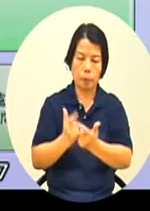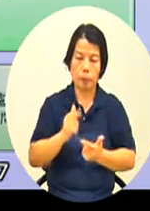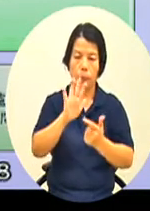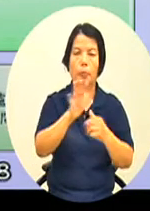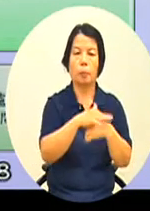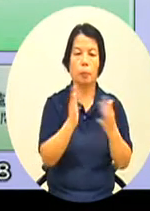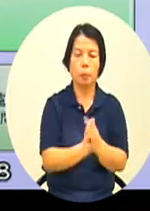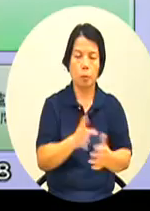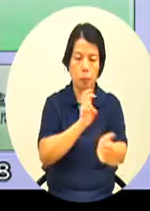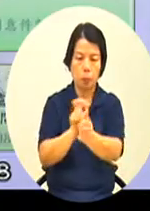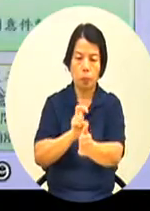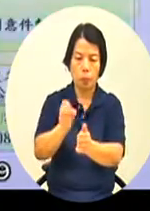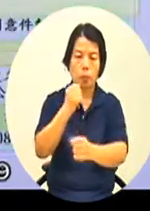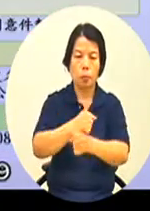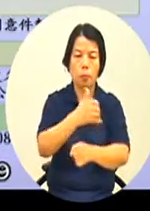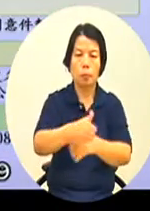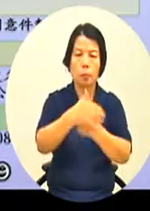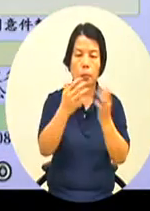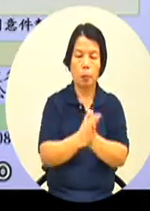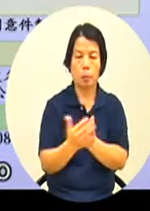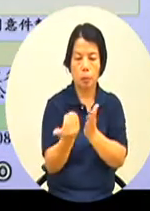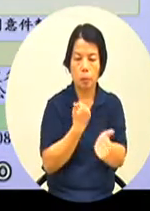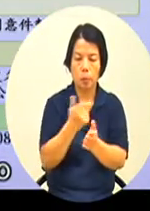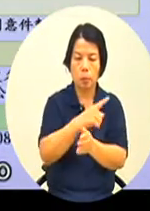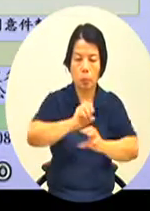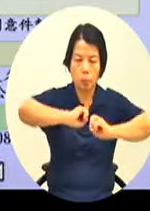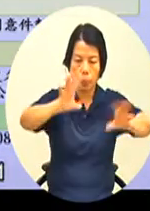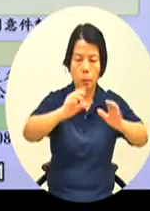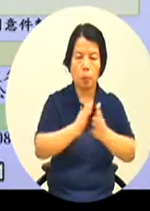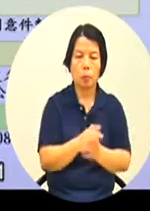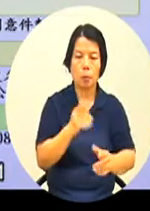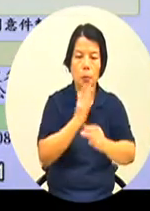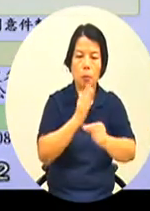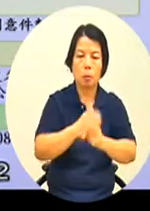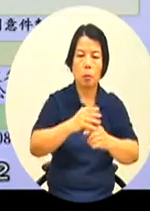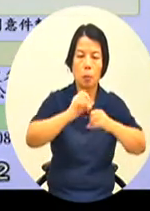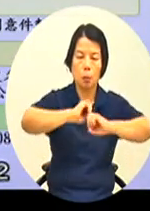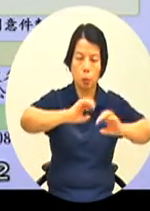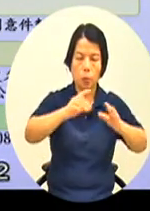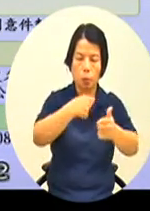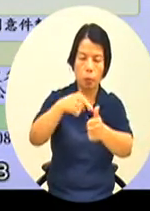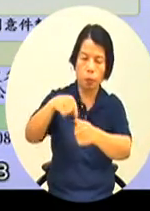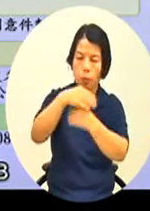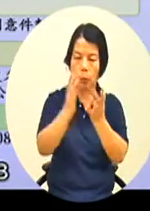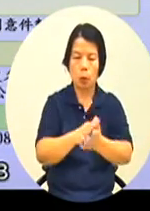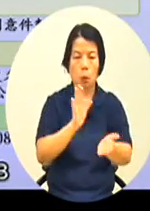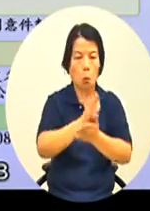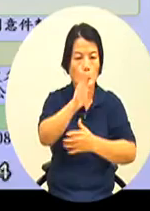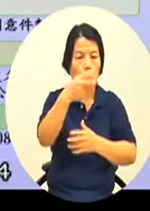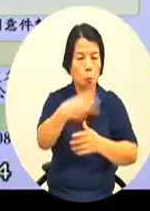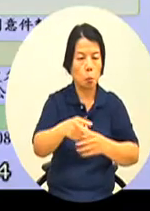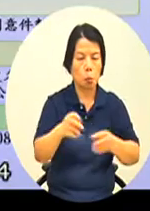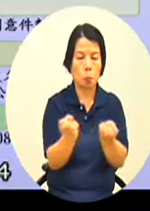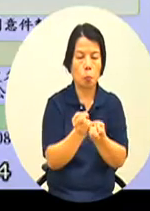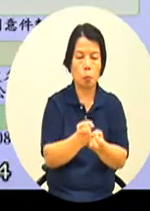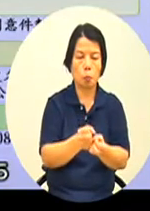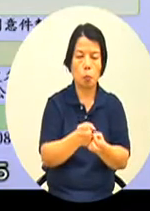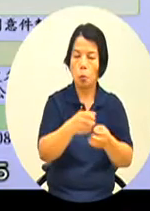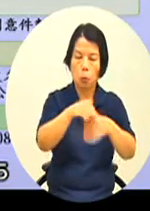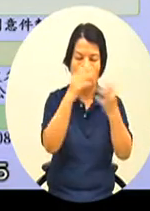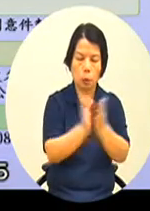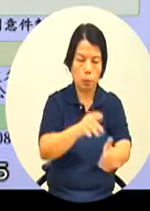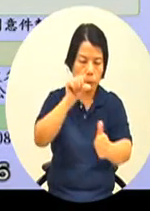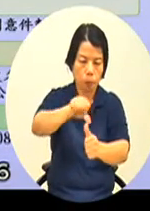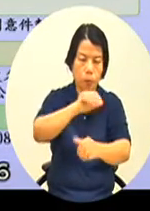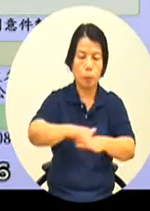导工作里面，我们更采事前宣导、事中督导，还有事后开法的一个协助的一个措施。